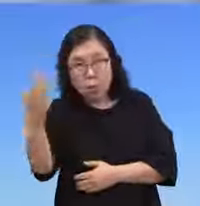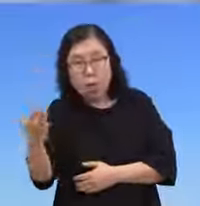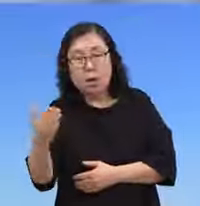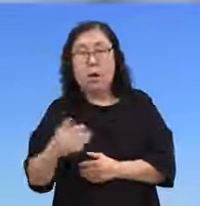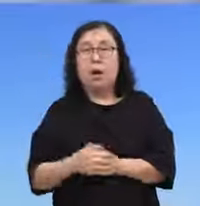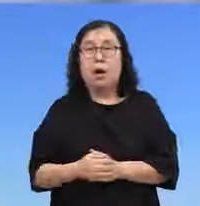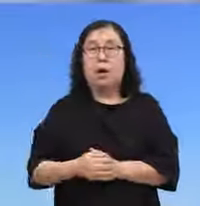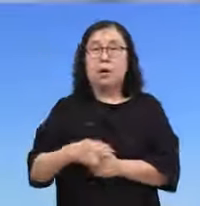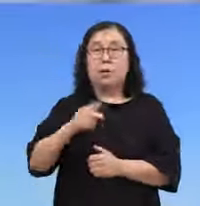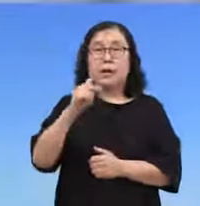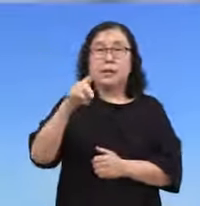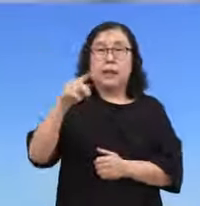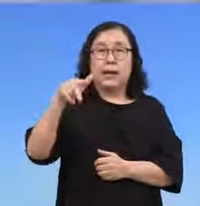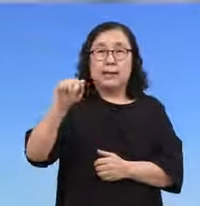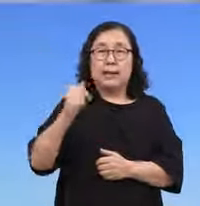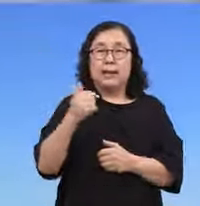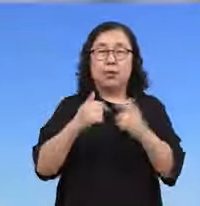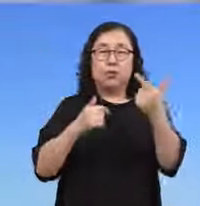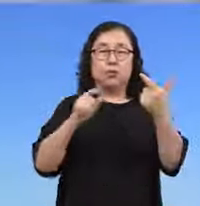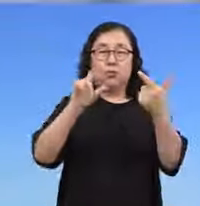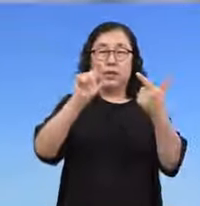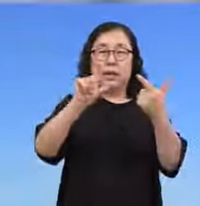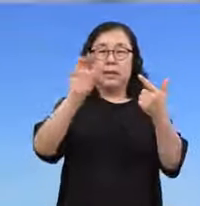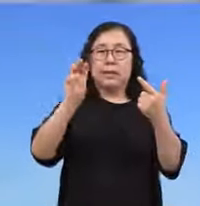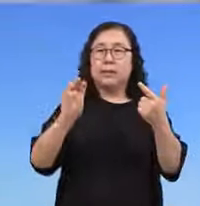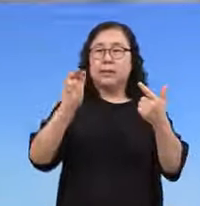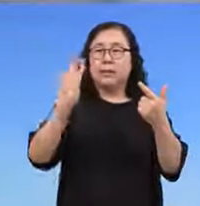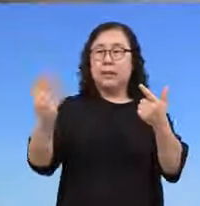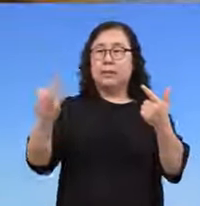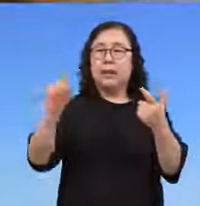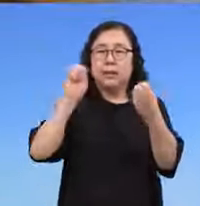대한 답이 사사기 6장 34절에 나와 있습니다.